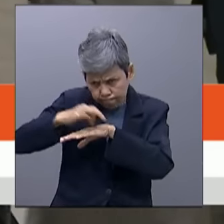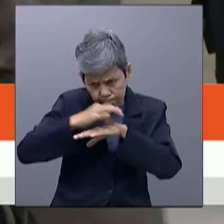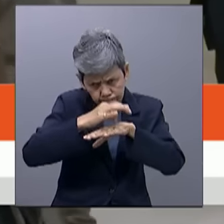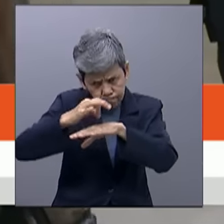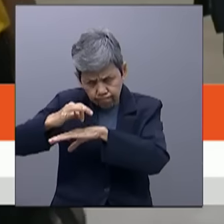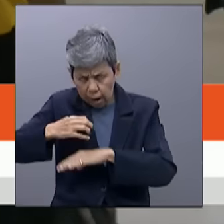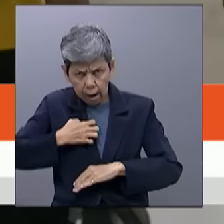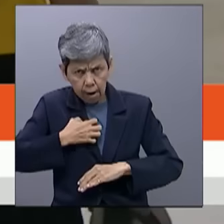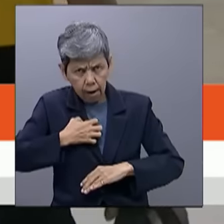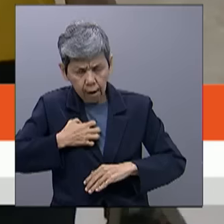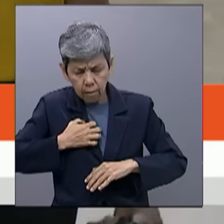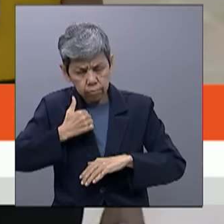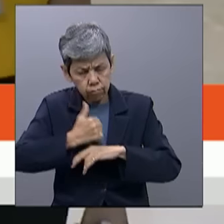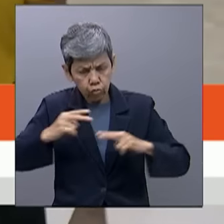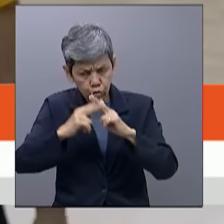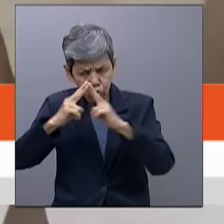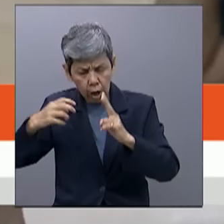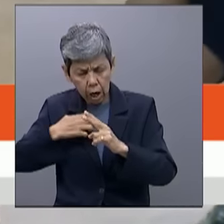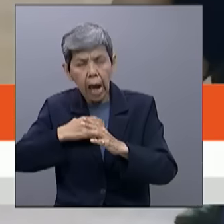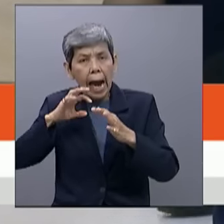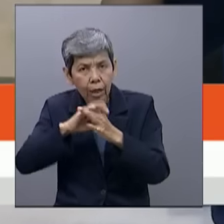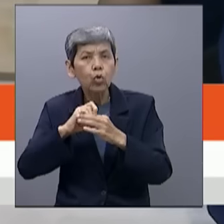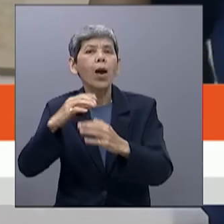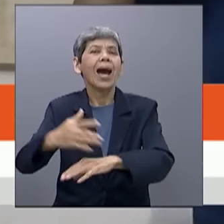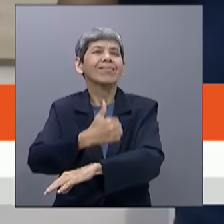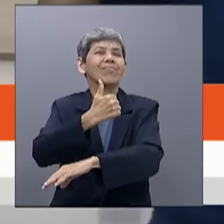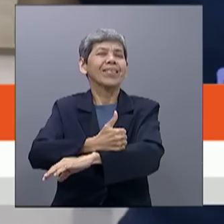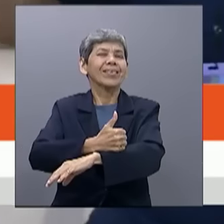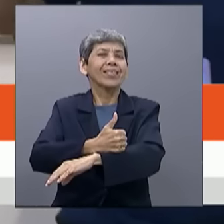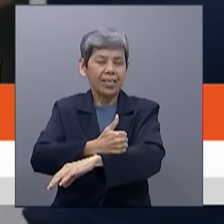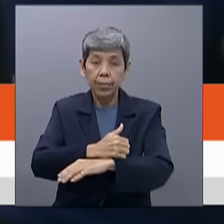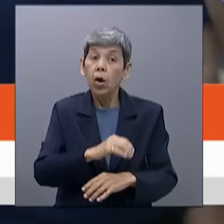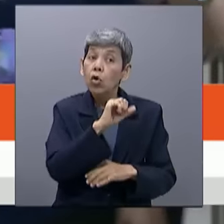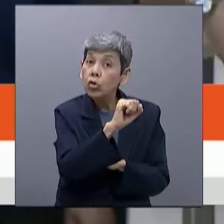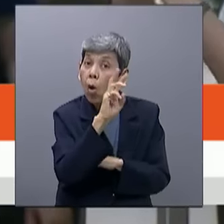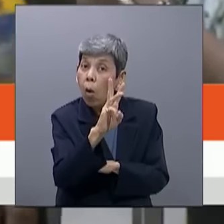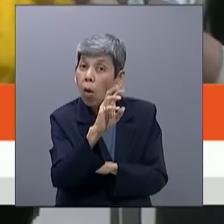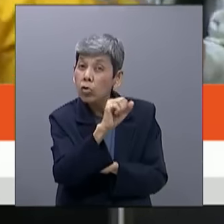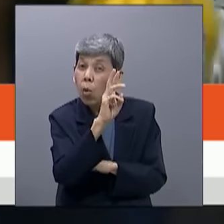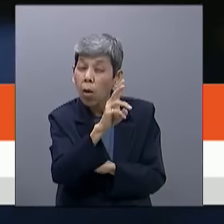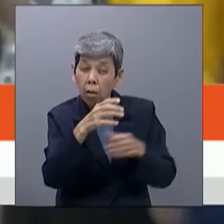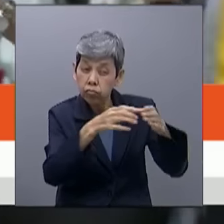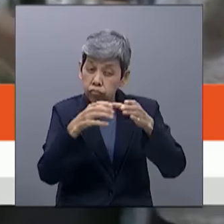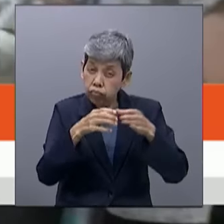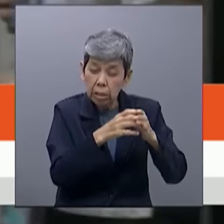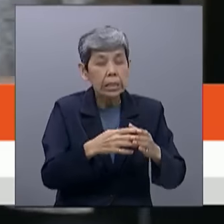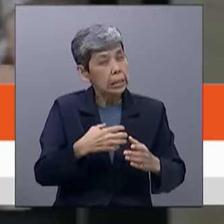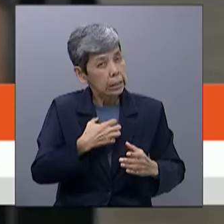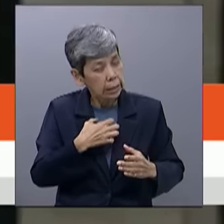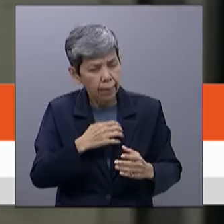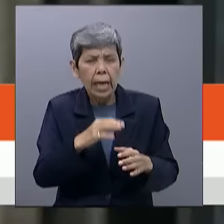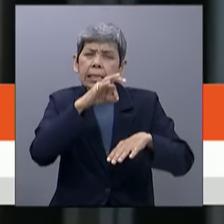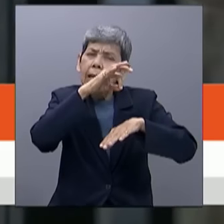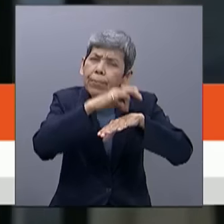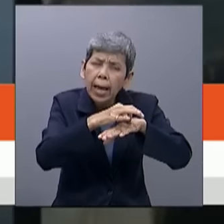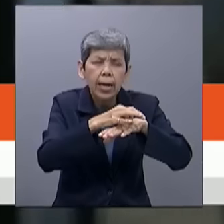ได้หมดนะเพราะมันมีผลทางการเมืองเขาแต่สว.เนี่ยเขาจะพยายามว่าตำแหน่ง